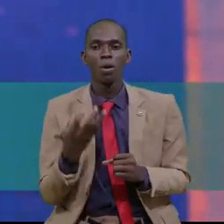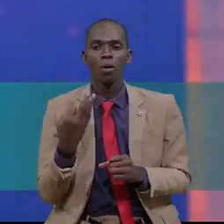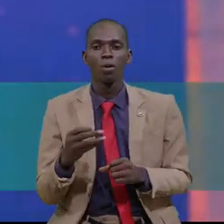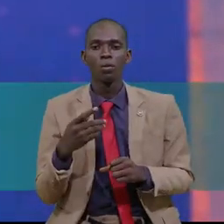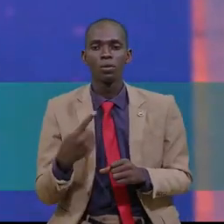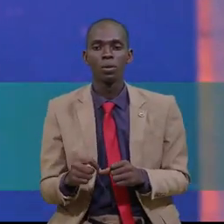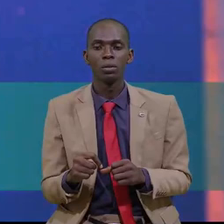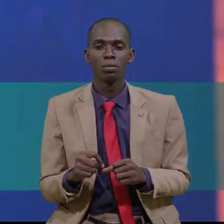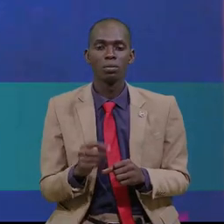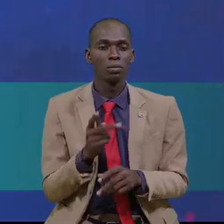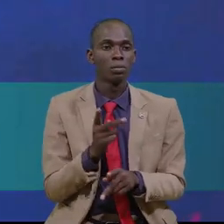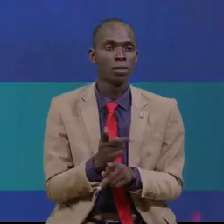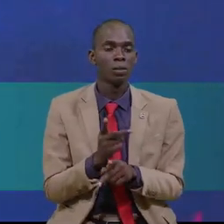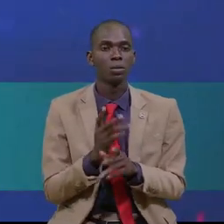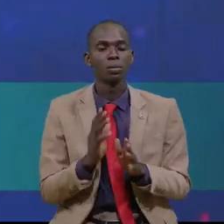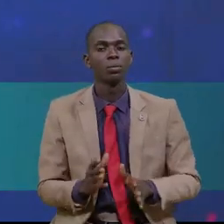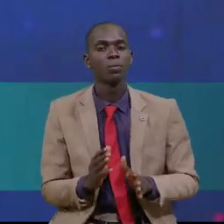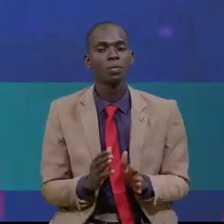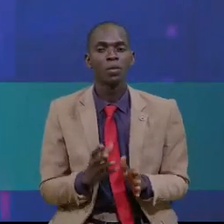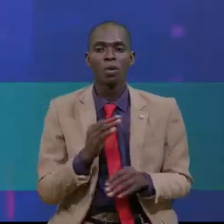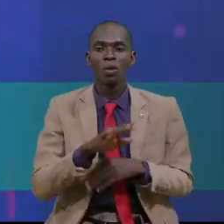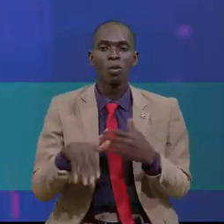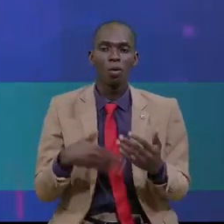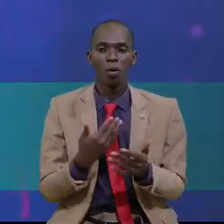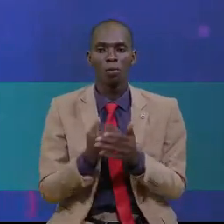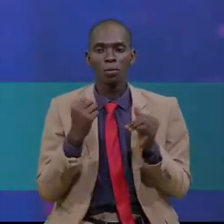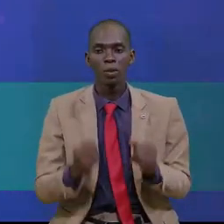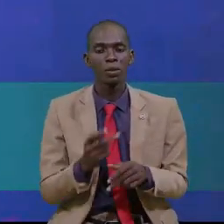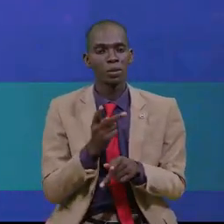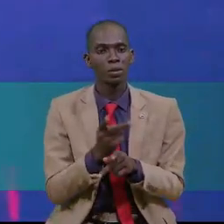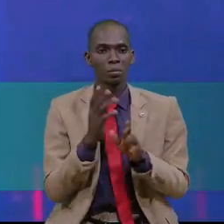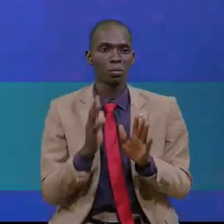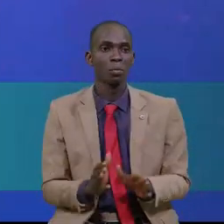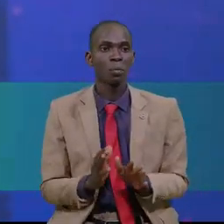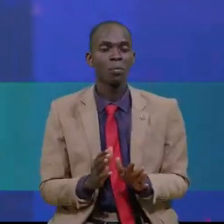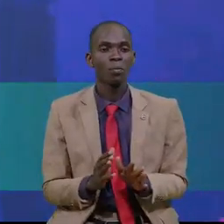La puissance extraordinaire du soutien tout-puissant.